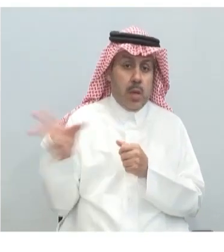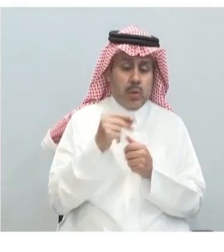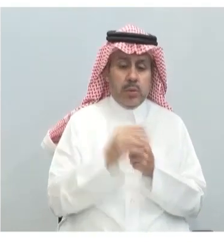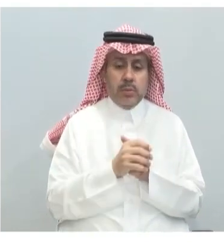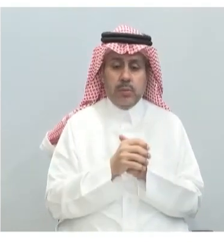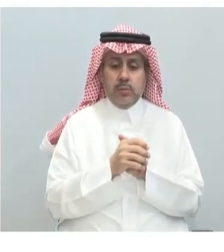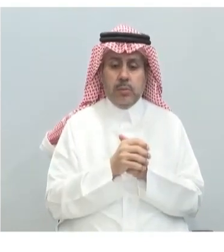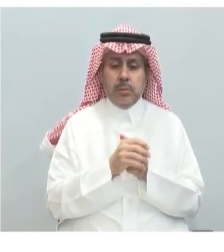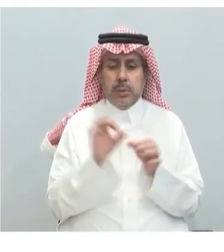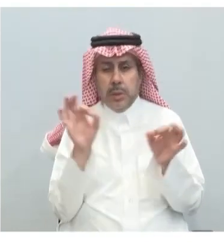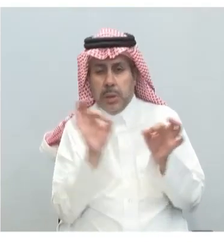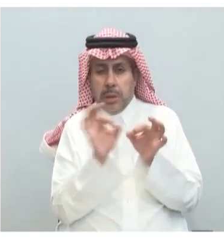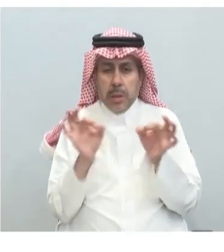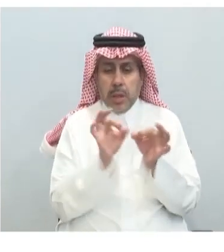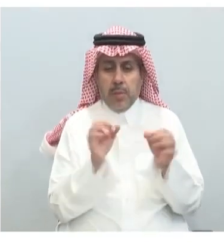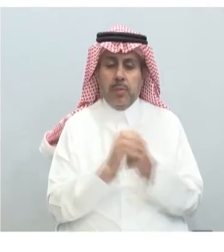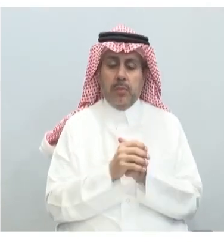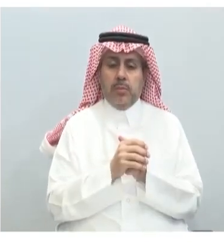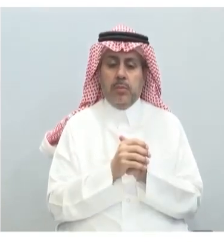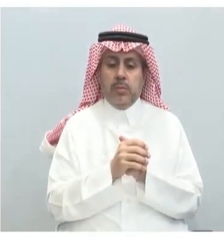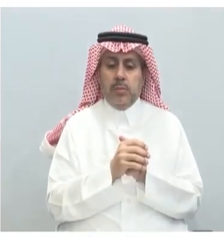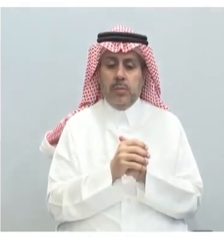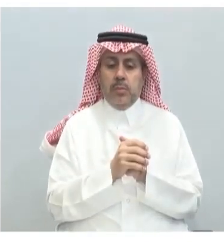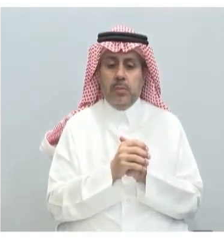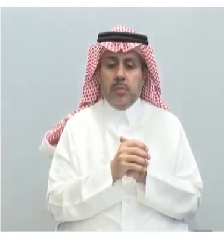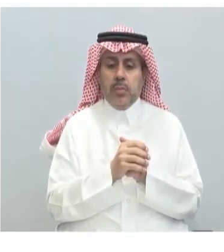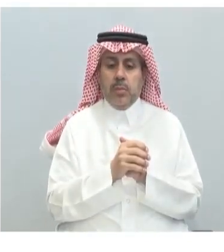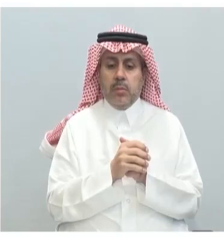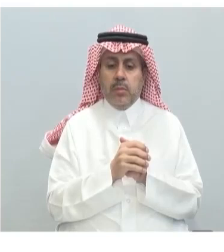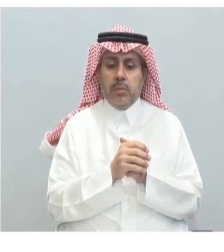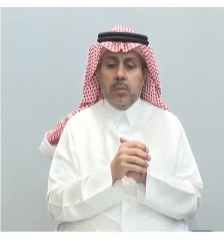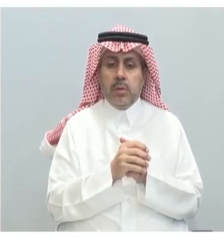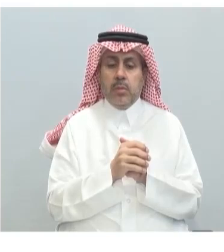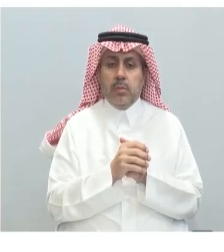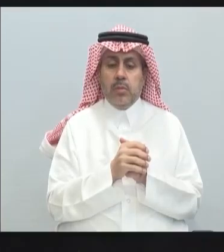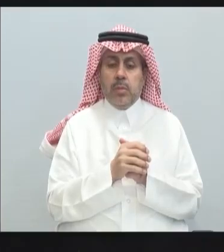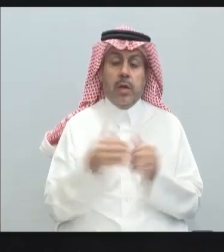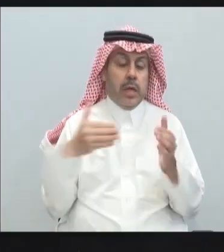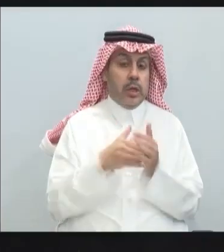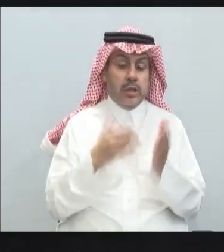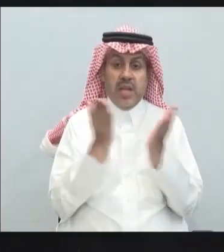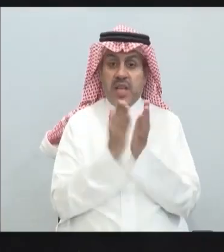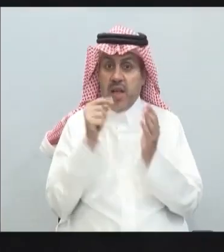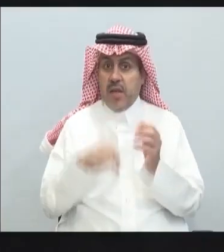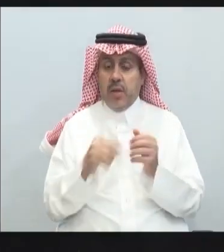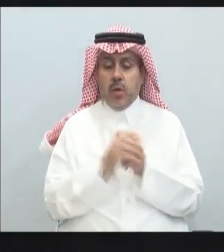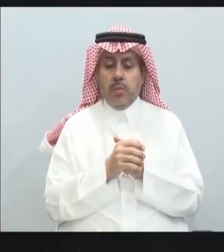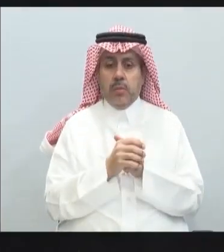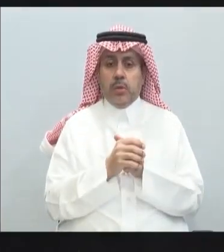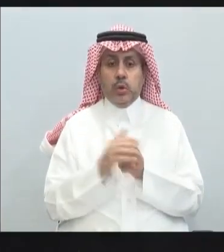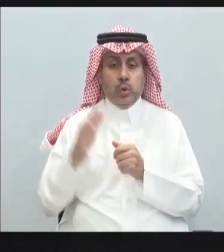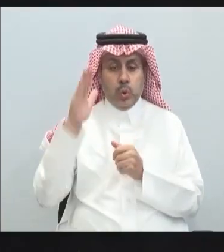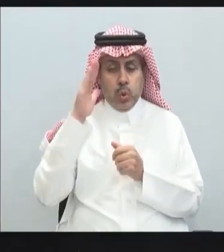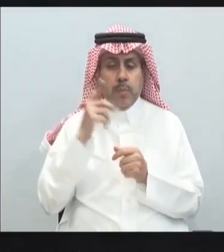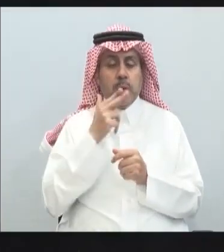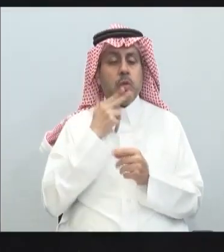هنا تقريبيه ولكن ممكن ان تعطيك قيمه معينه لديك في المختبر الى هنا نصل طلابي لنهايه درسنا لهذا اليوم شكرا